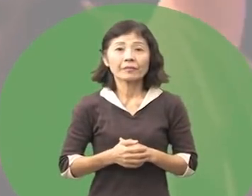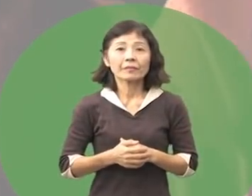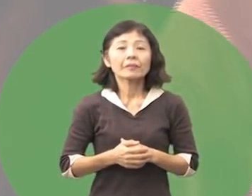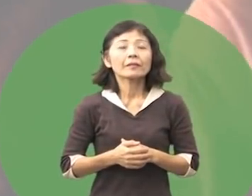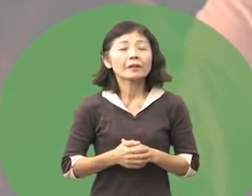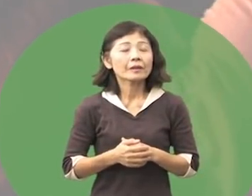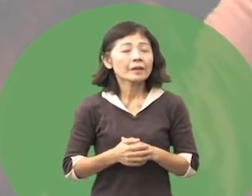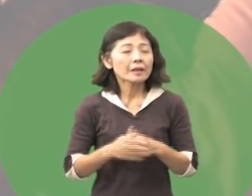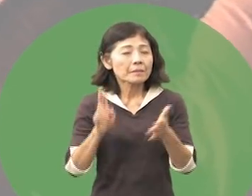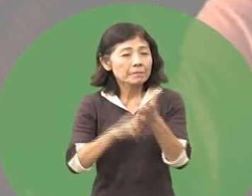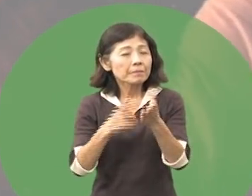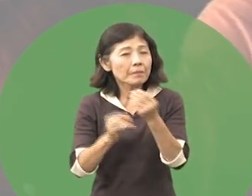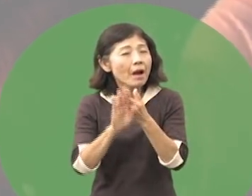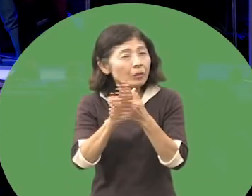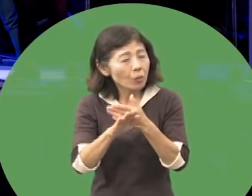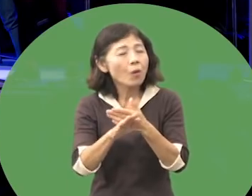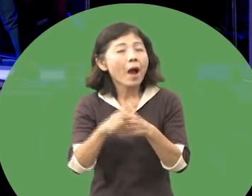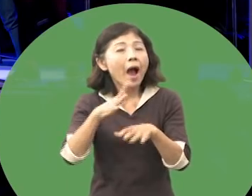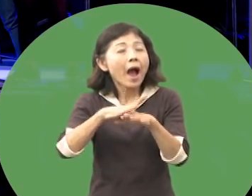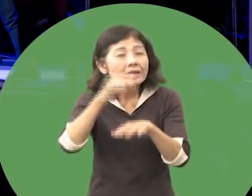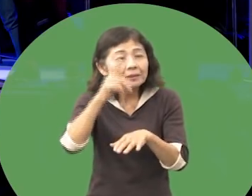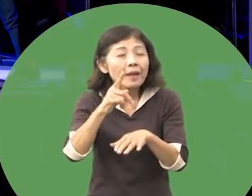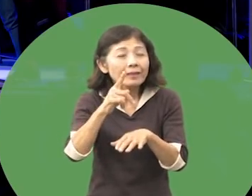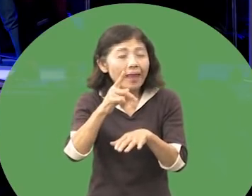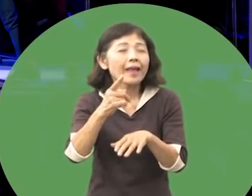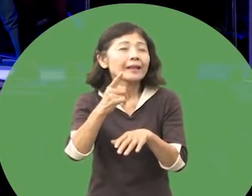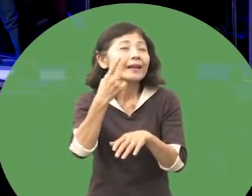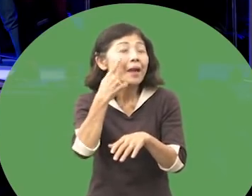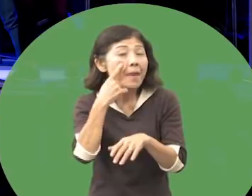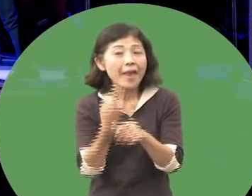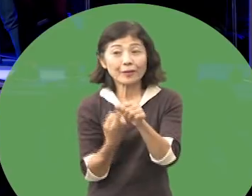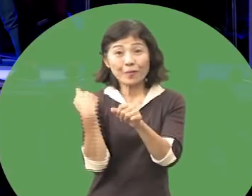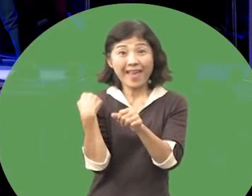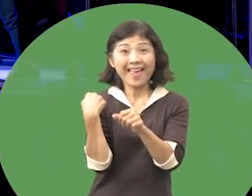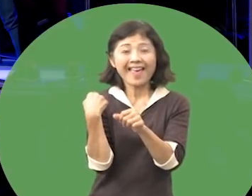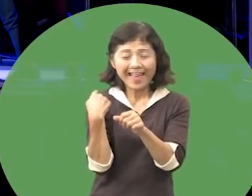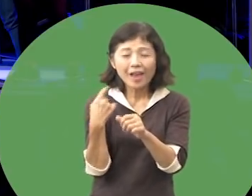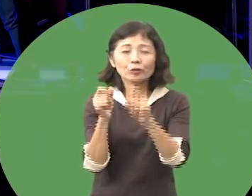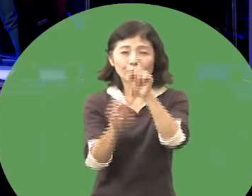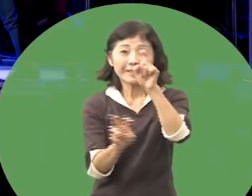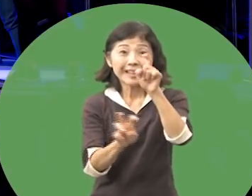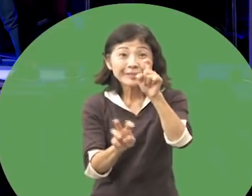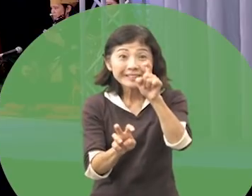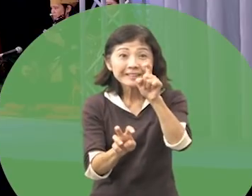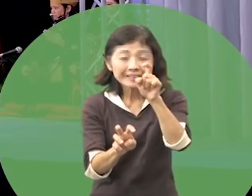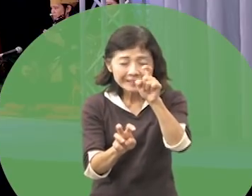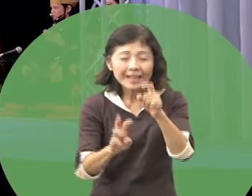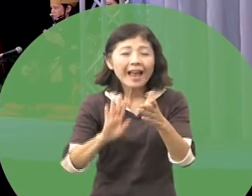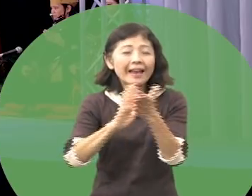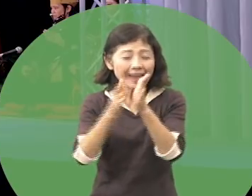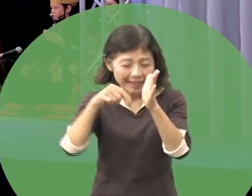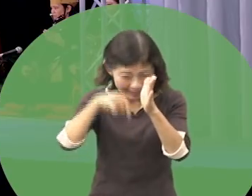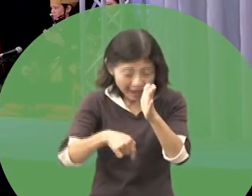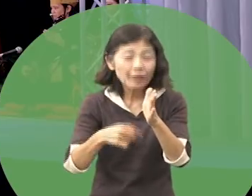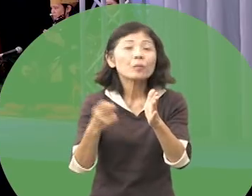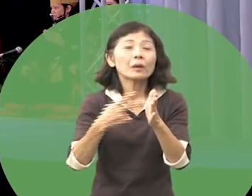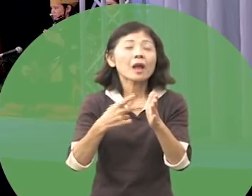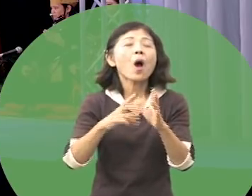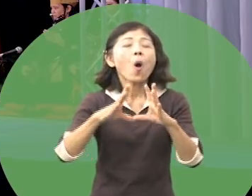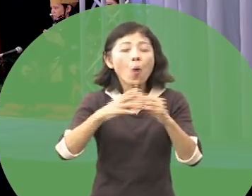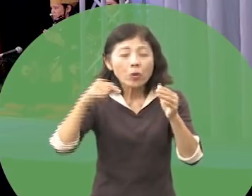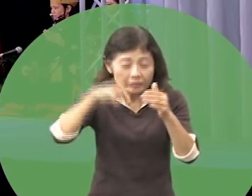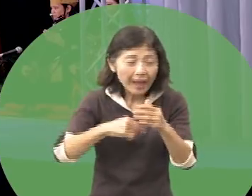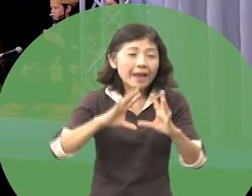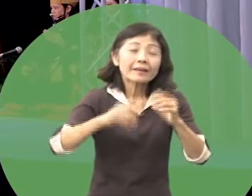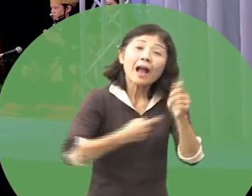して制定されてから初めて迎えた昨年の10月30日、県内はもちろん国内